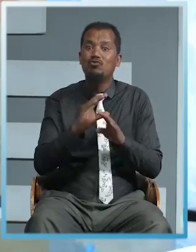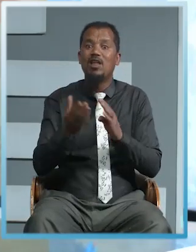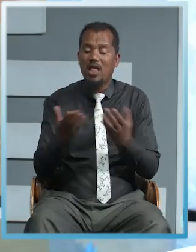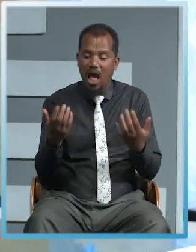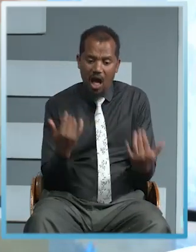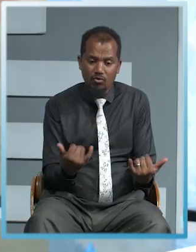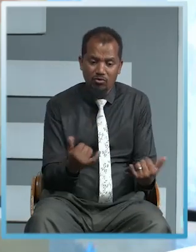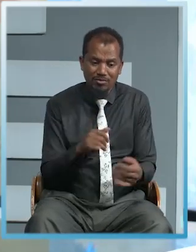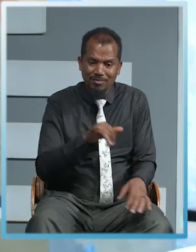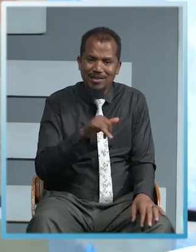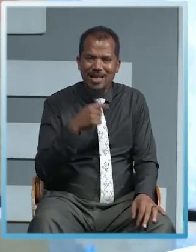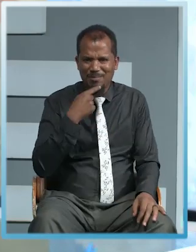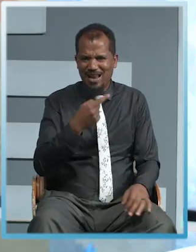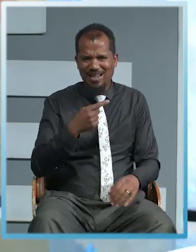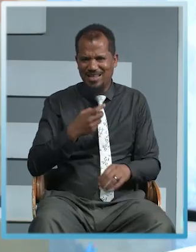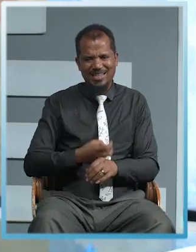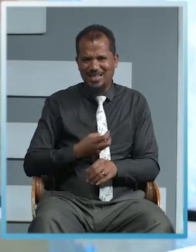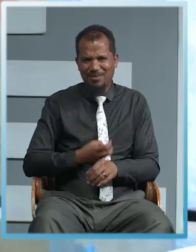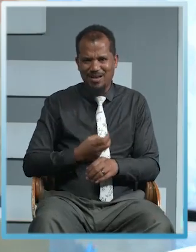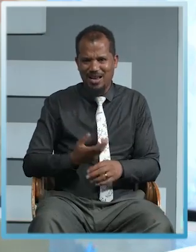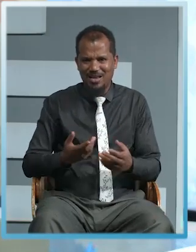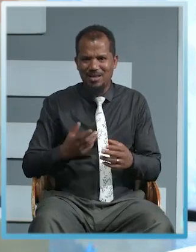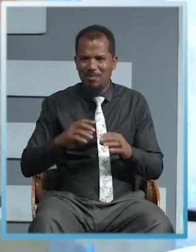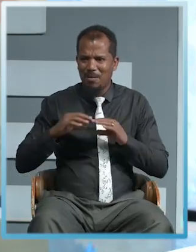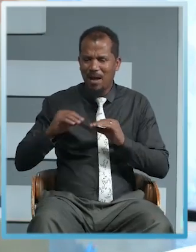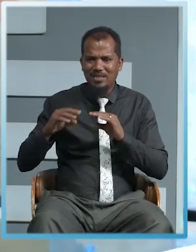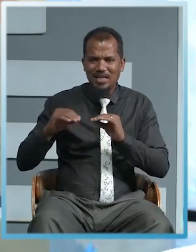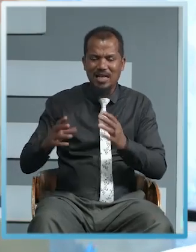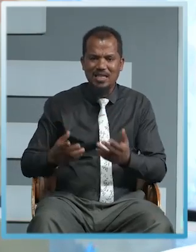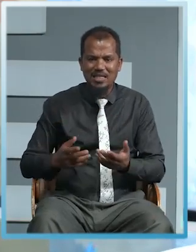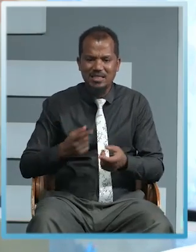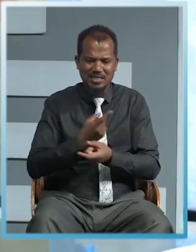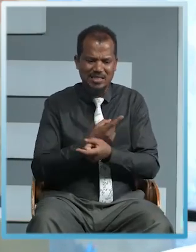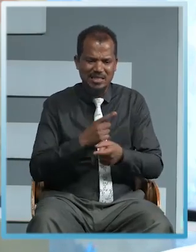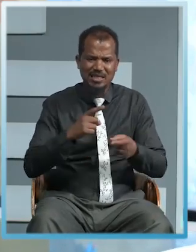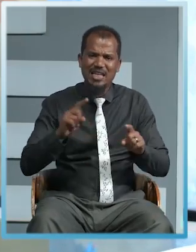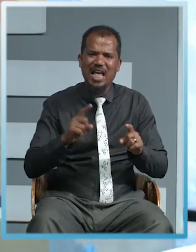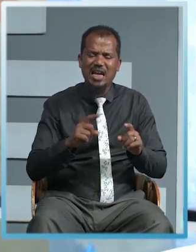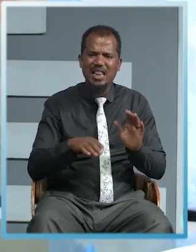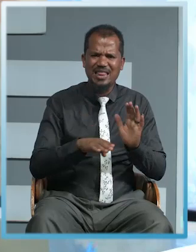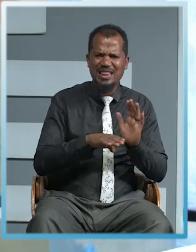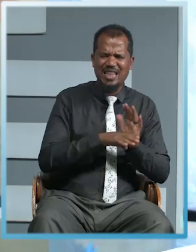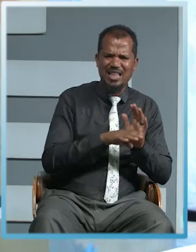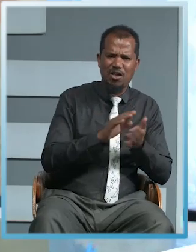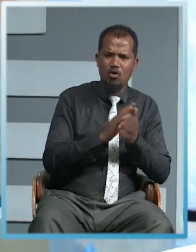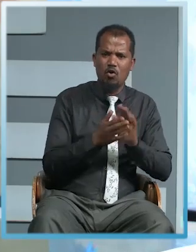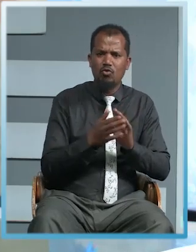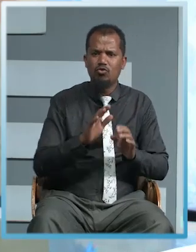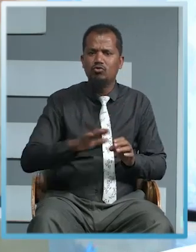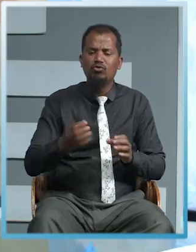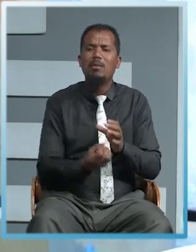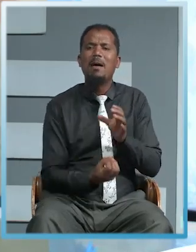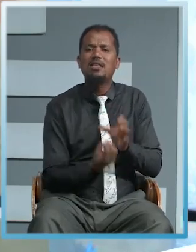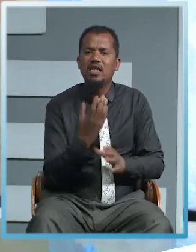አሁን እንደዛ መናገር ማይቻልበት በመሰልጠን ነፃና ኢንዲፔንደንት የሆኑ ልጆች ማሳደግ